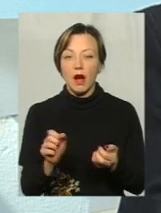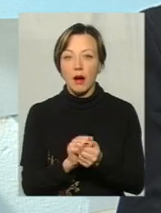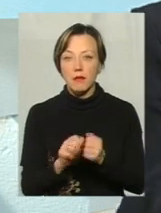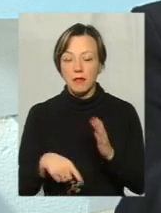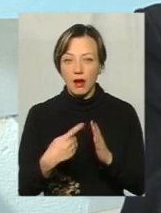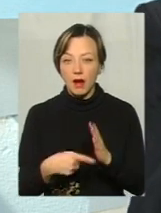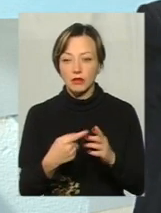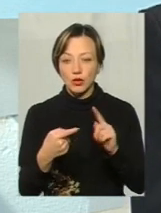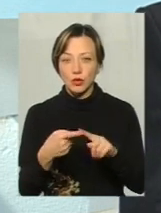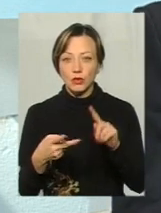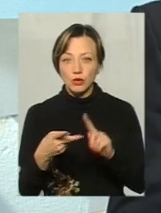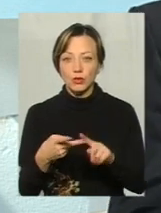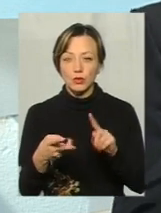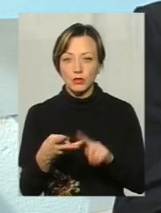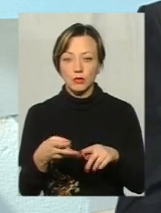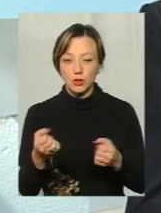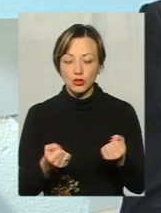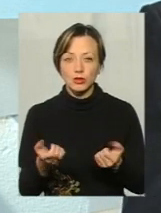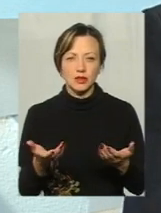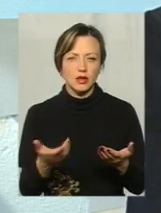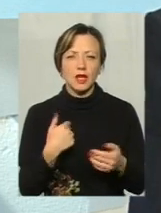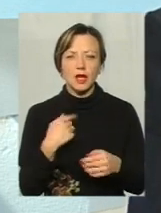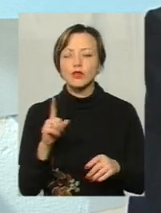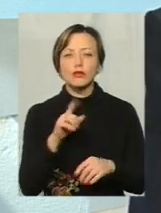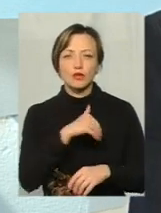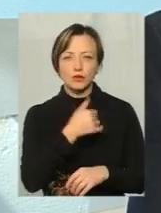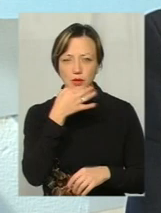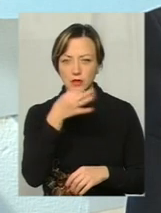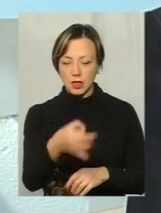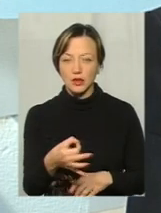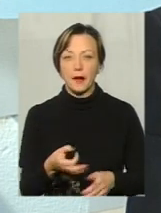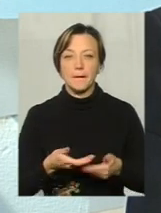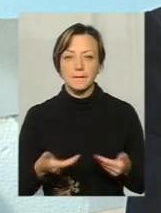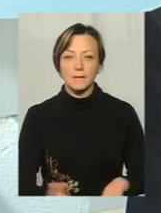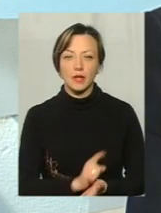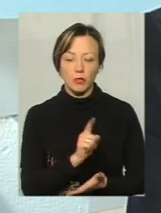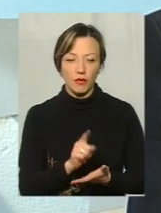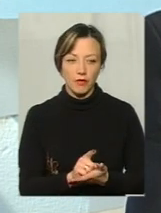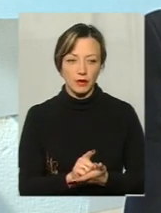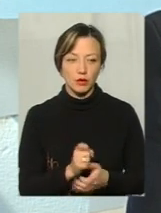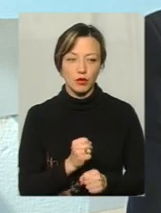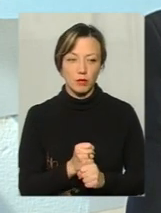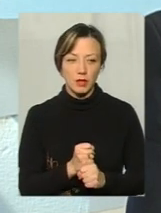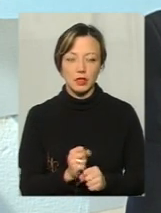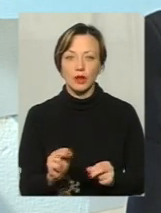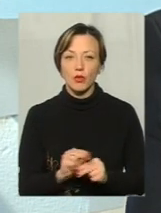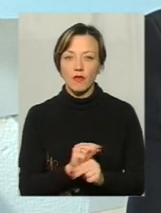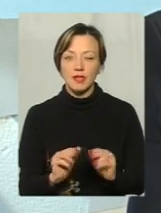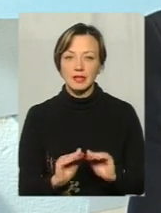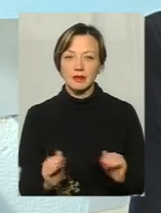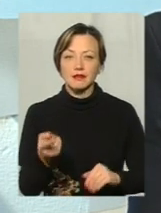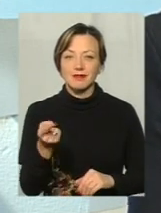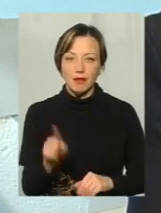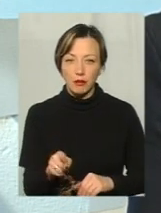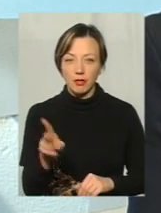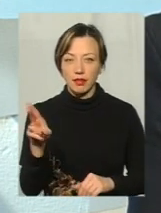а то, а сьо, а машини. Тобто я веду до чого? Ми повинні робити і лікувати дітей там, де